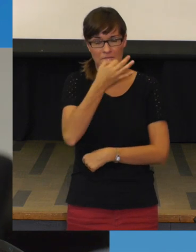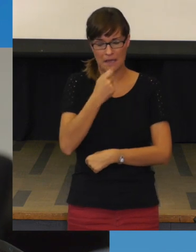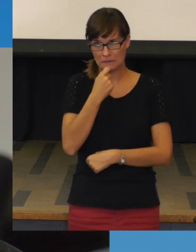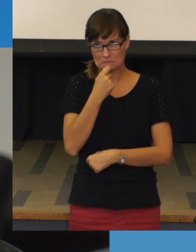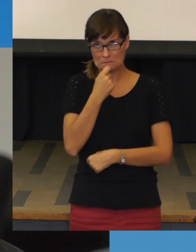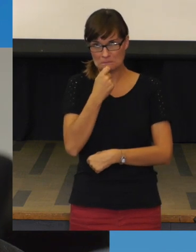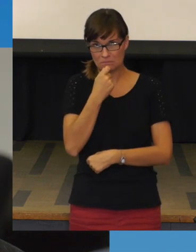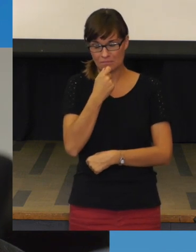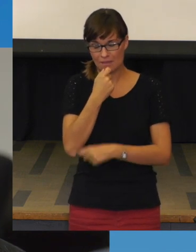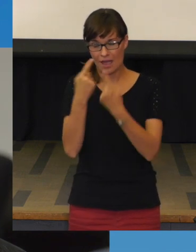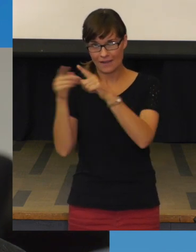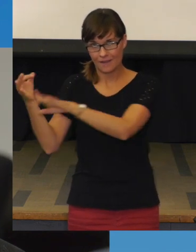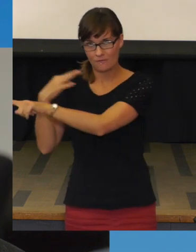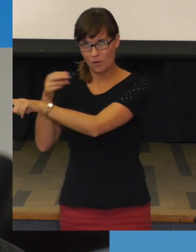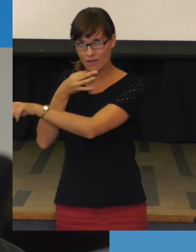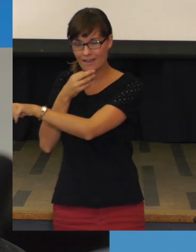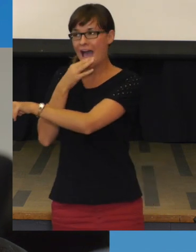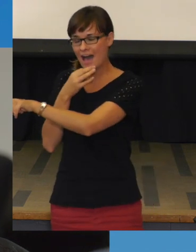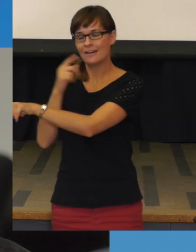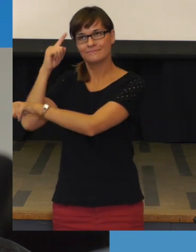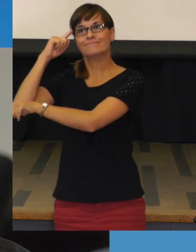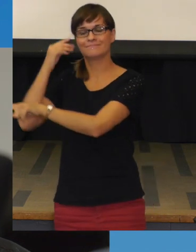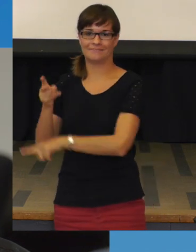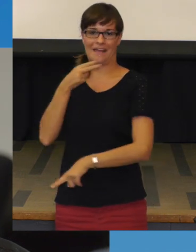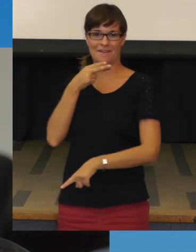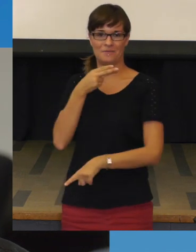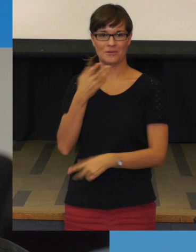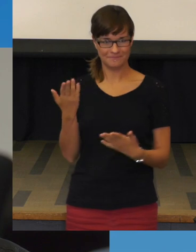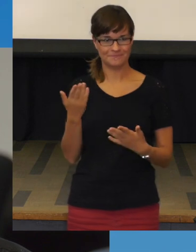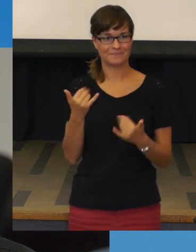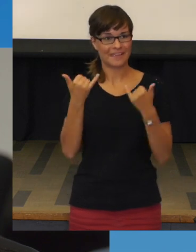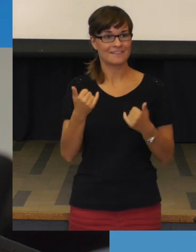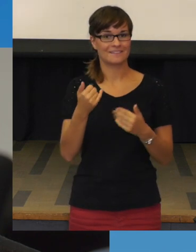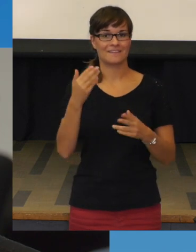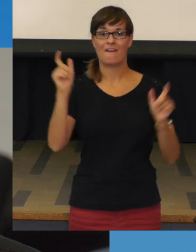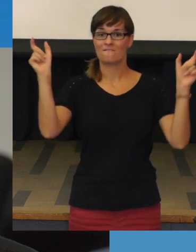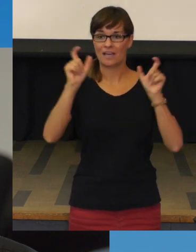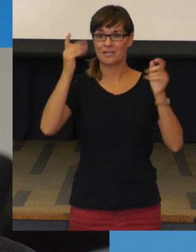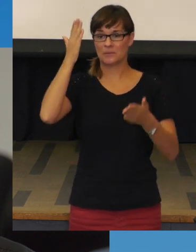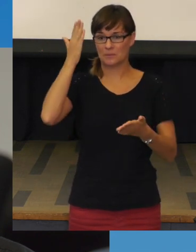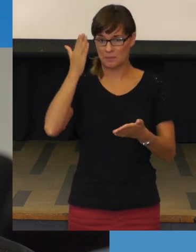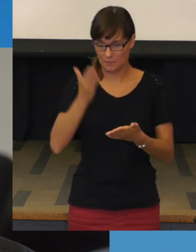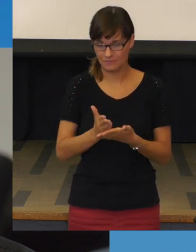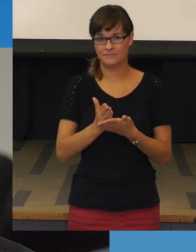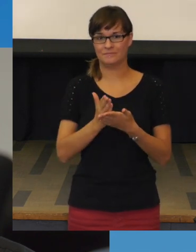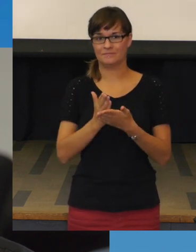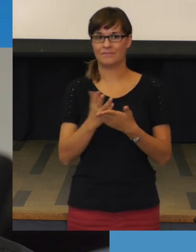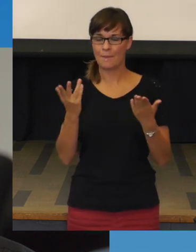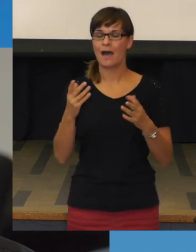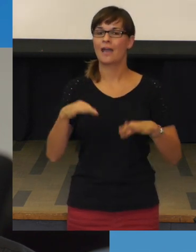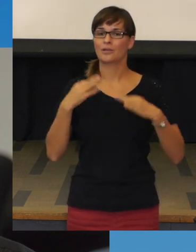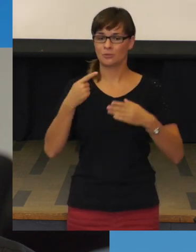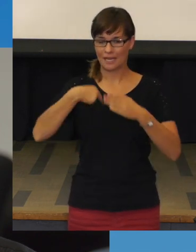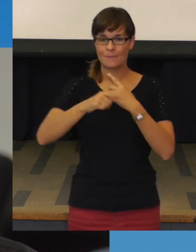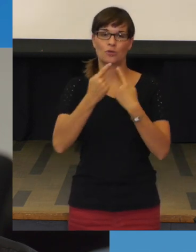ich auch fragen. Wir sind am Ende der heutigen Veranstaltung, aber natürlich nicht am Ende von Gesundheit im Gespräch. Die